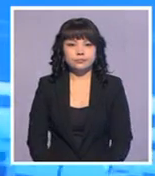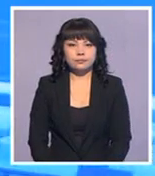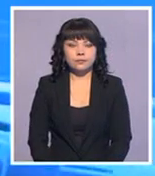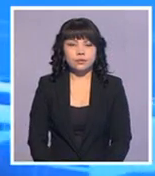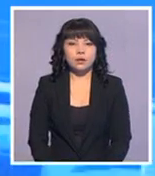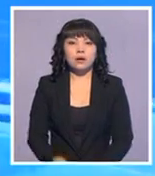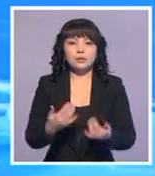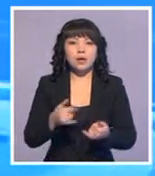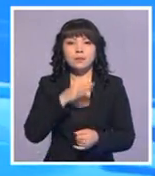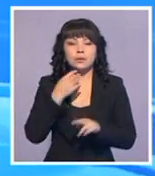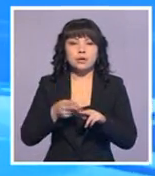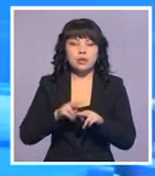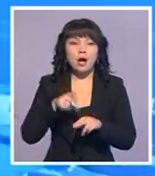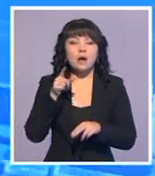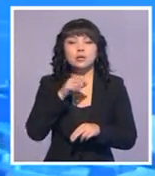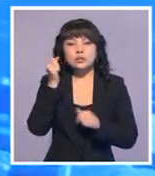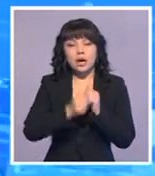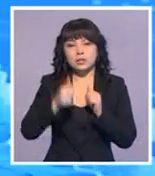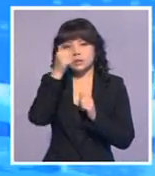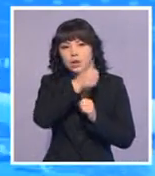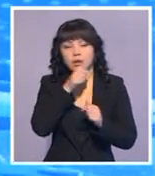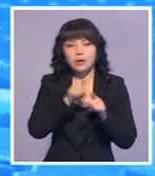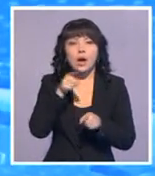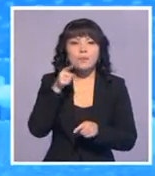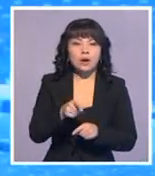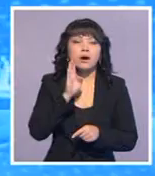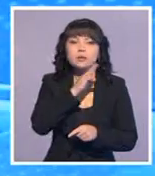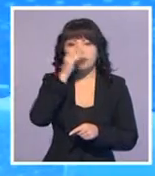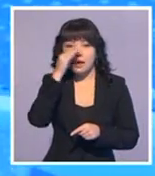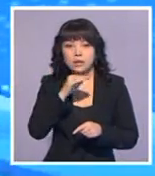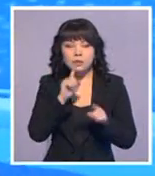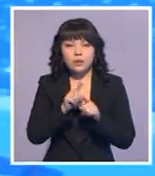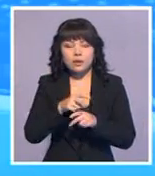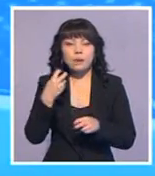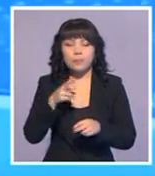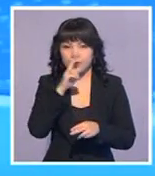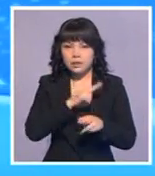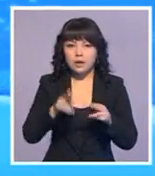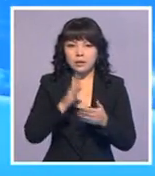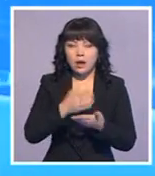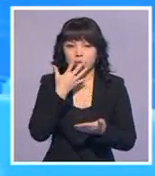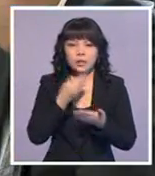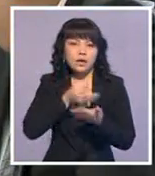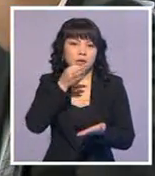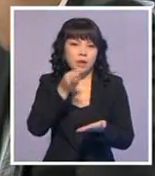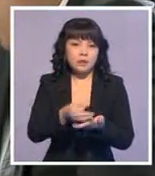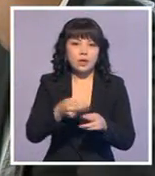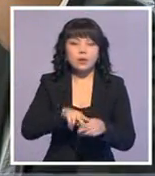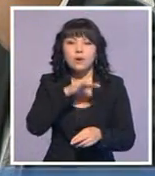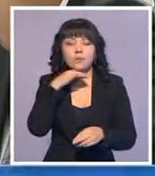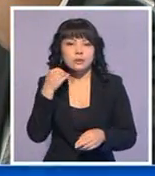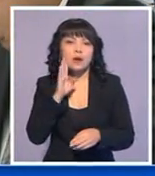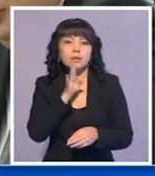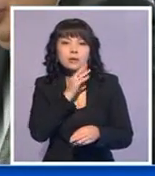Жыл сайын мыңға жуық ата-ана өз құқығынан айырылады. Балаларын тастап кететін көкек аналар да көбейген. Әлеуметтік мамандар тапшы. Қарттар үйінде